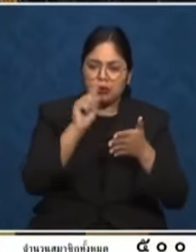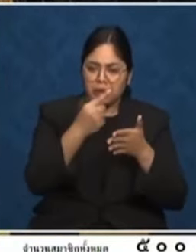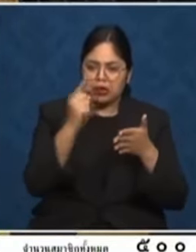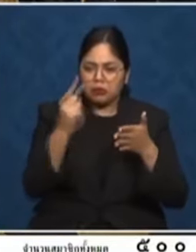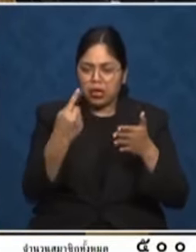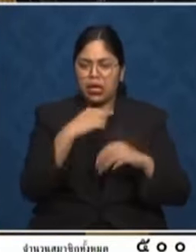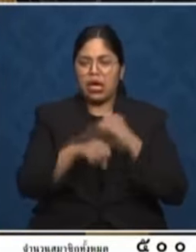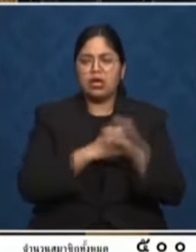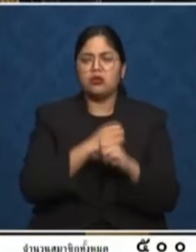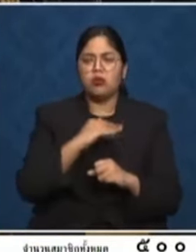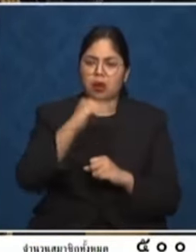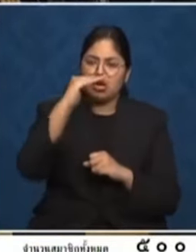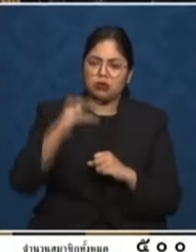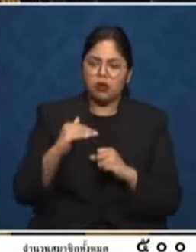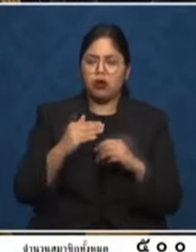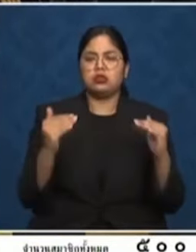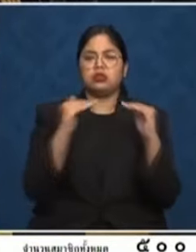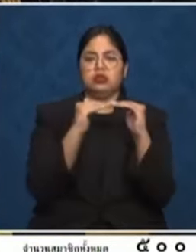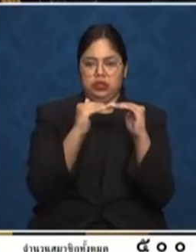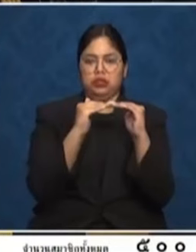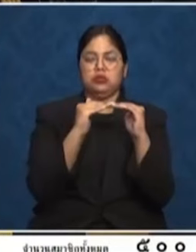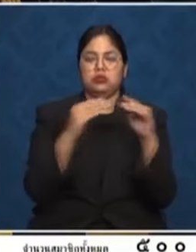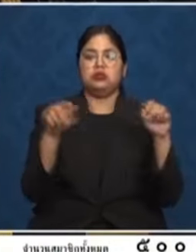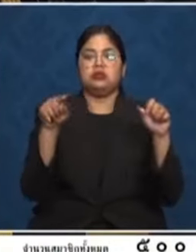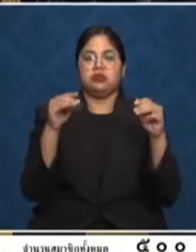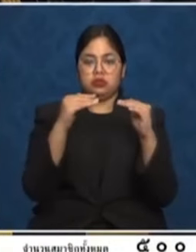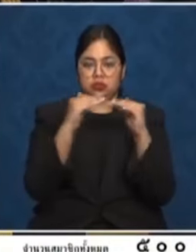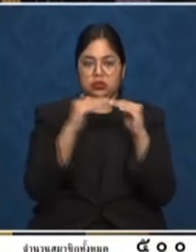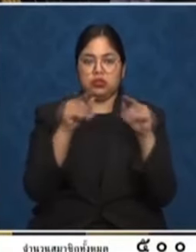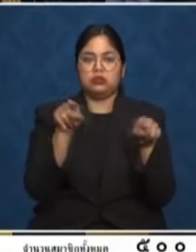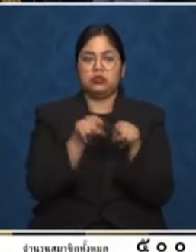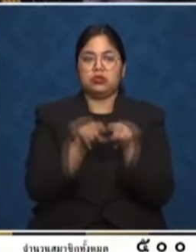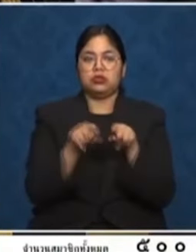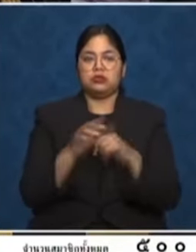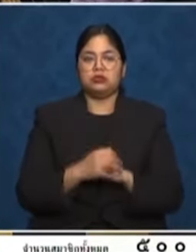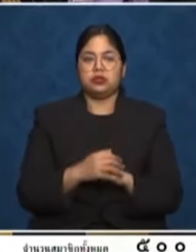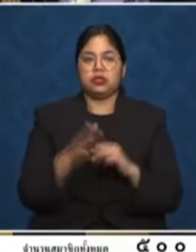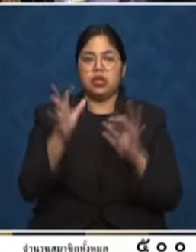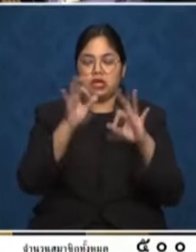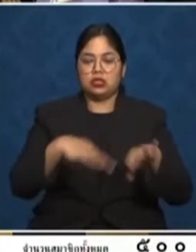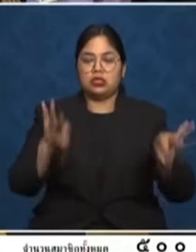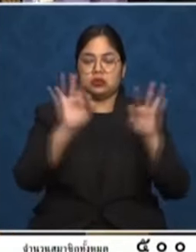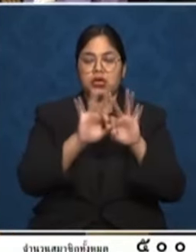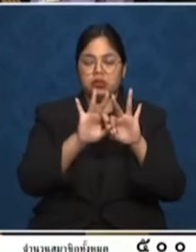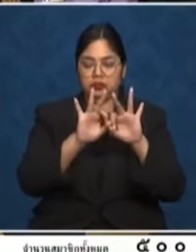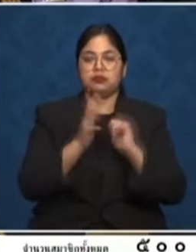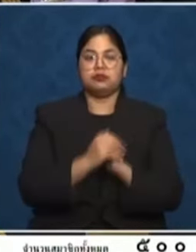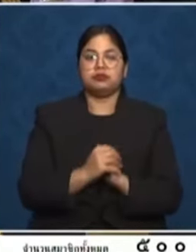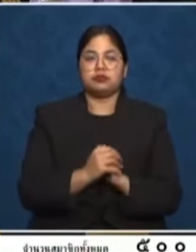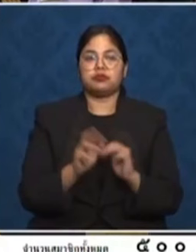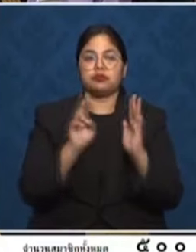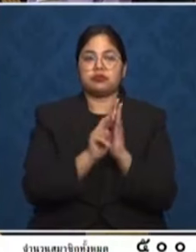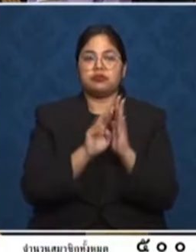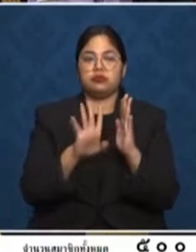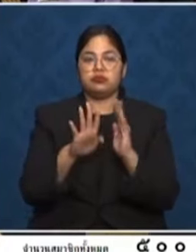เท่ากันหมดครับท่านแต่สิงที่สำคัญคือว่าที่บอกวะเบียบของโสดว่าเป็แบบ